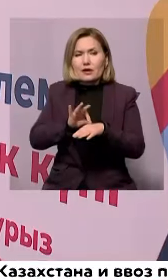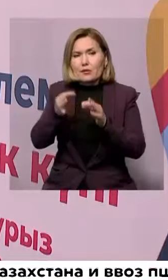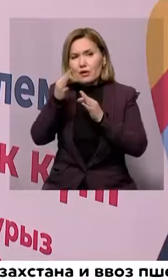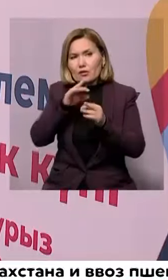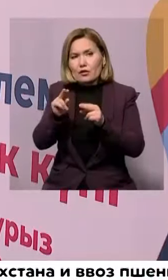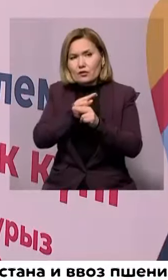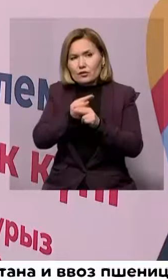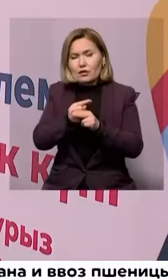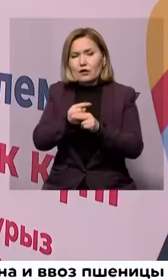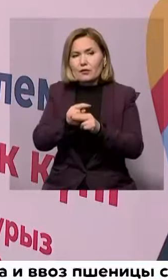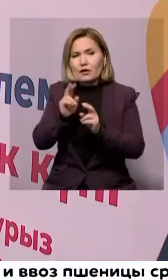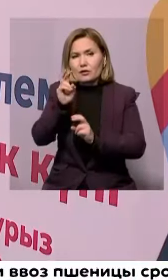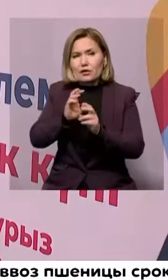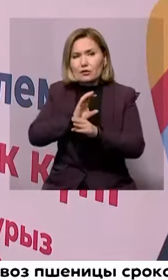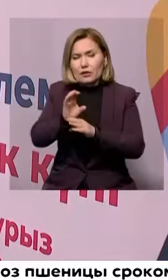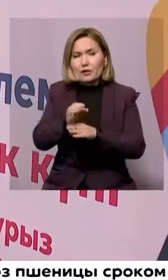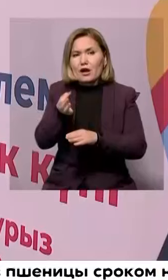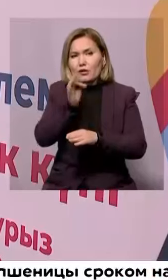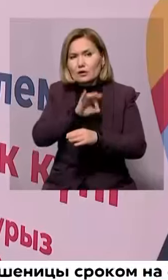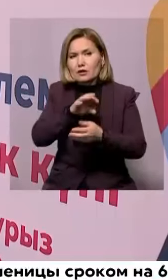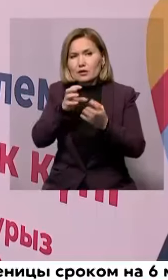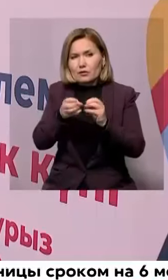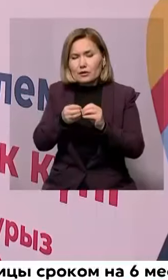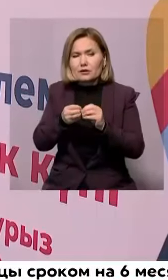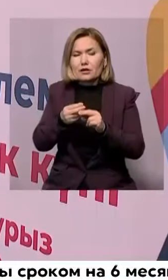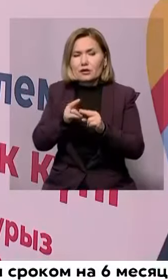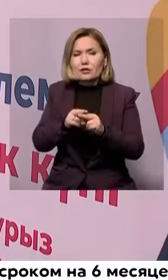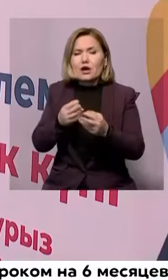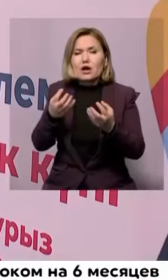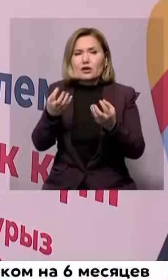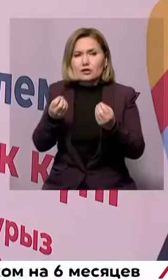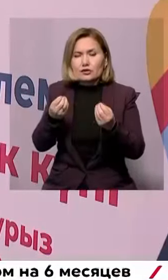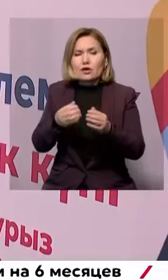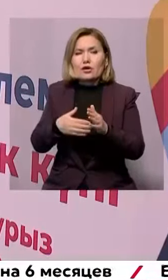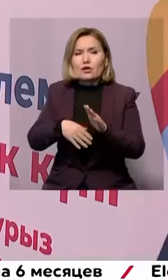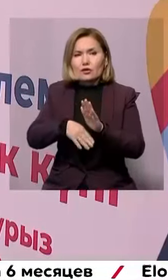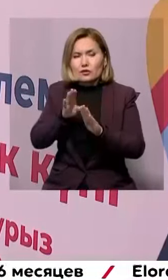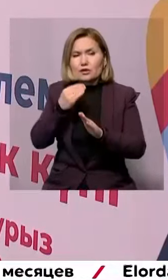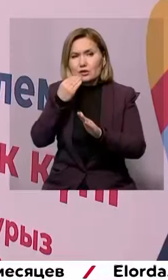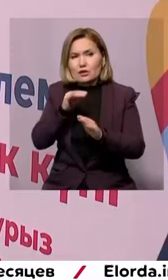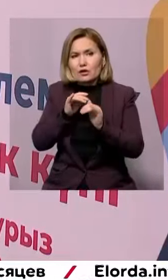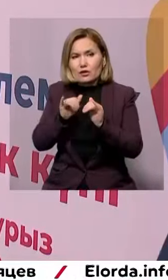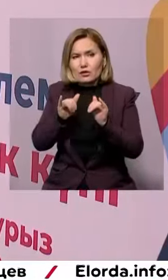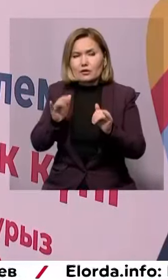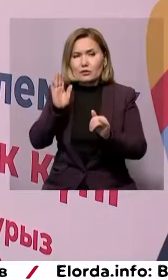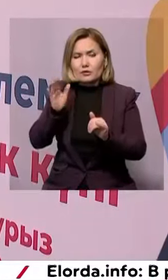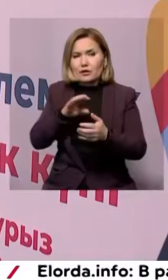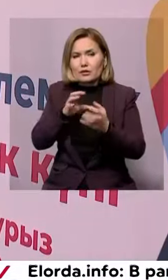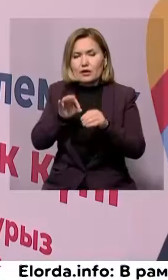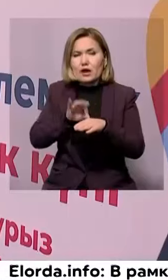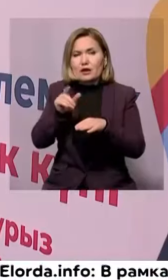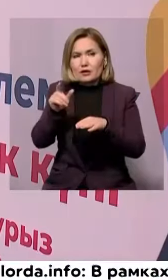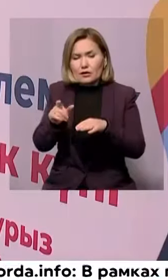Бүгінгі күнде соларды қолдансақ, бұдан да біз жаңағы